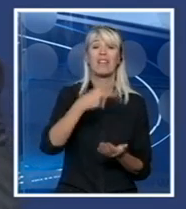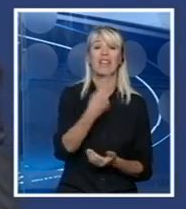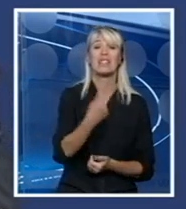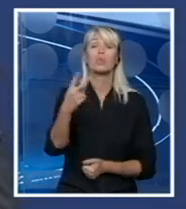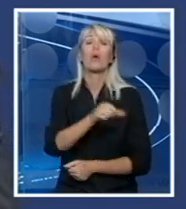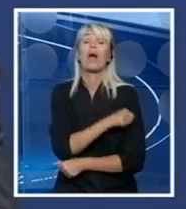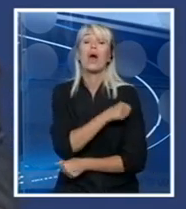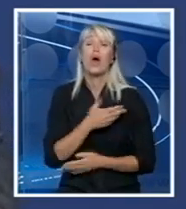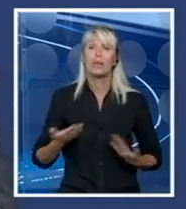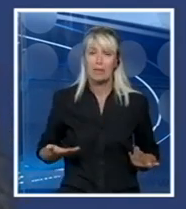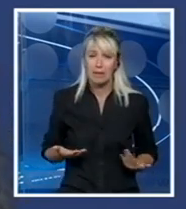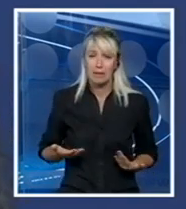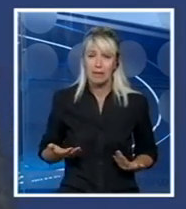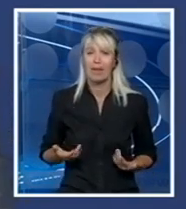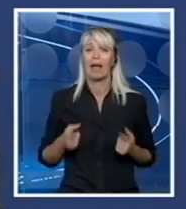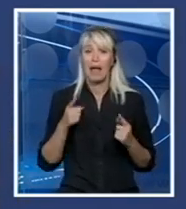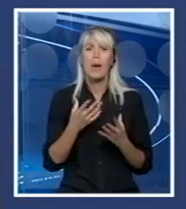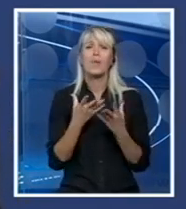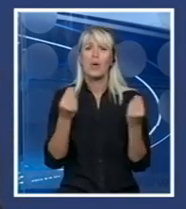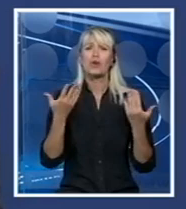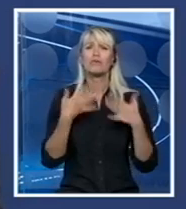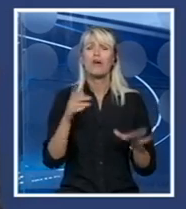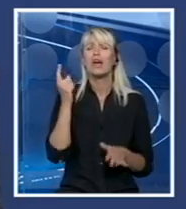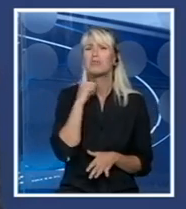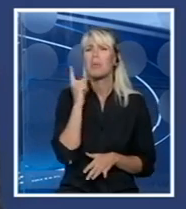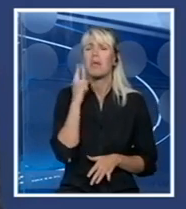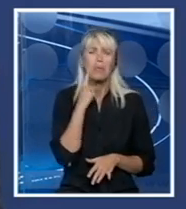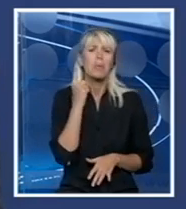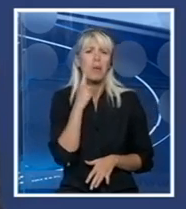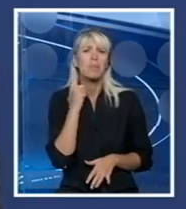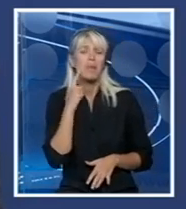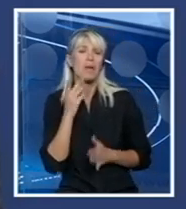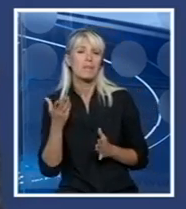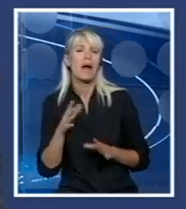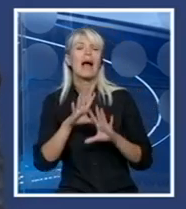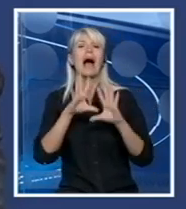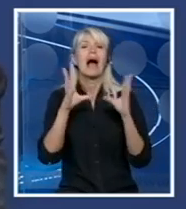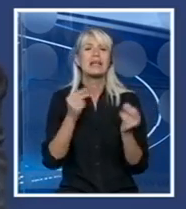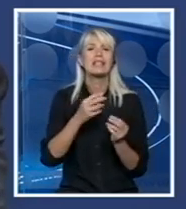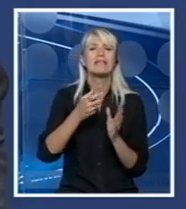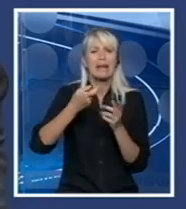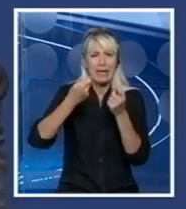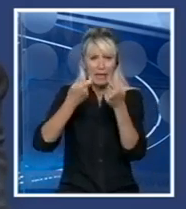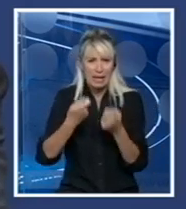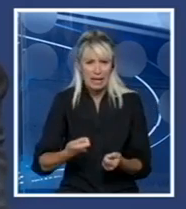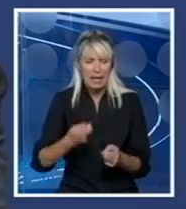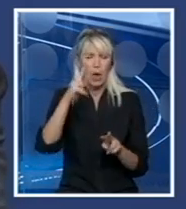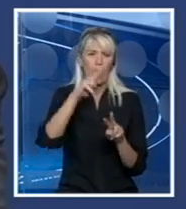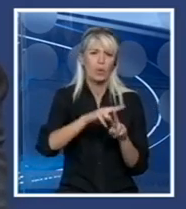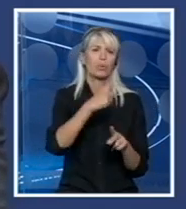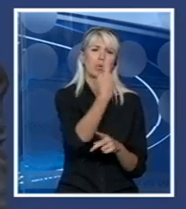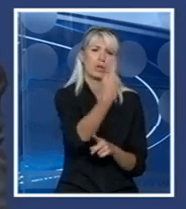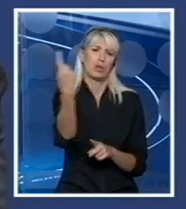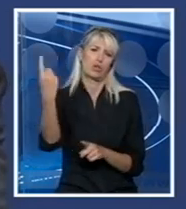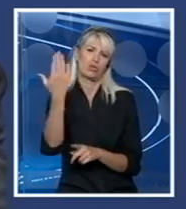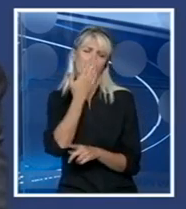5600 uzorak. Tako da smo mnoge stvari probali i znači ostavljamo u školi, to mora shvatiti. Da ako kaže taj nastavnik, ja imam bolesnog roditelja,